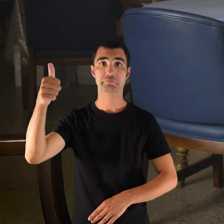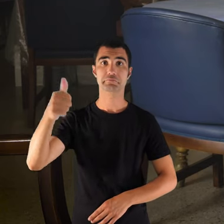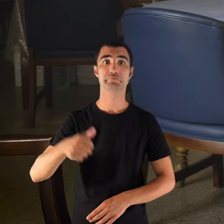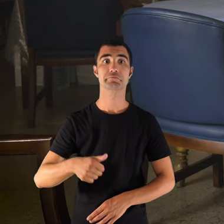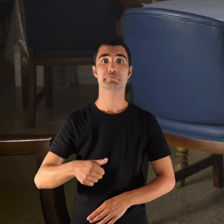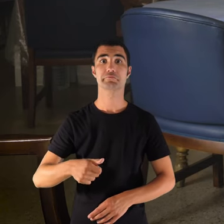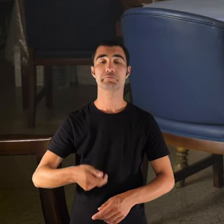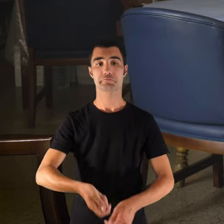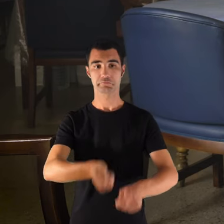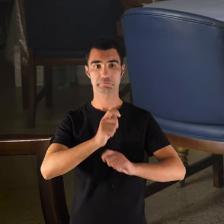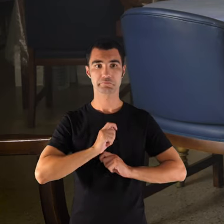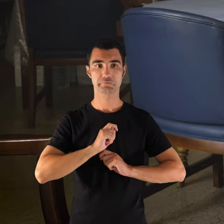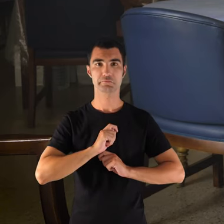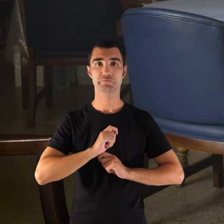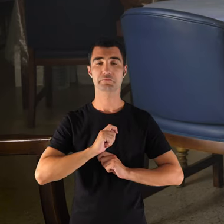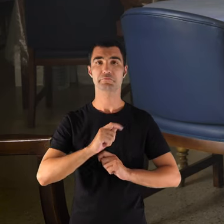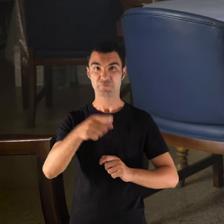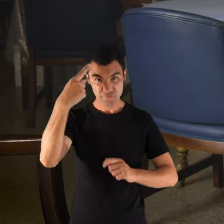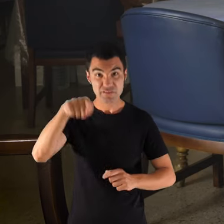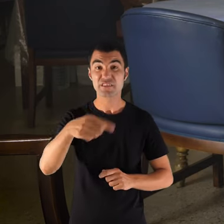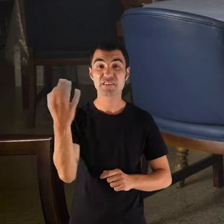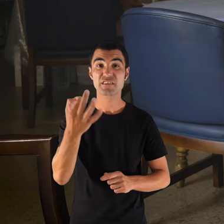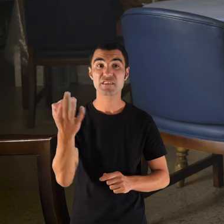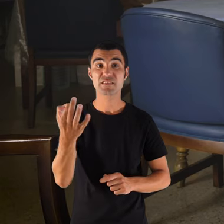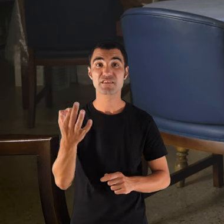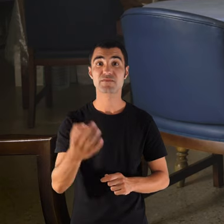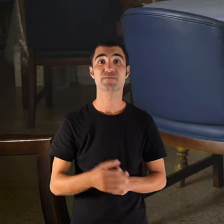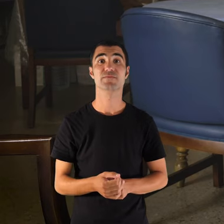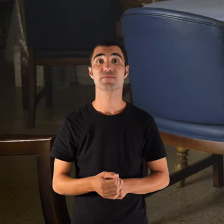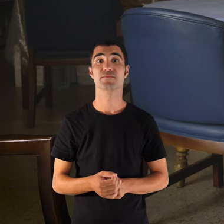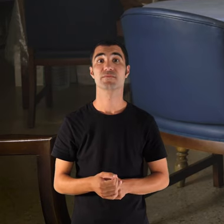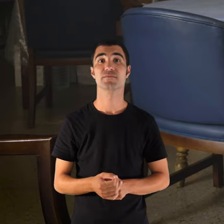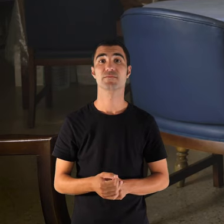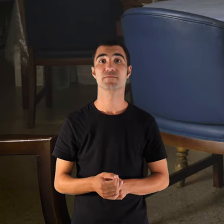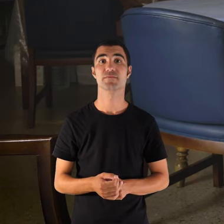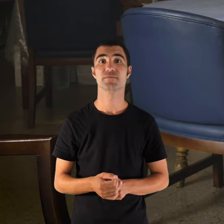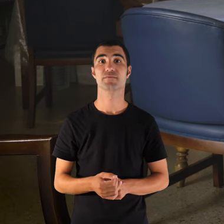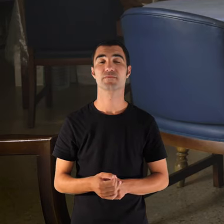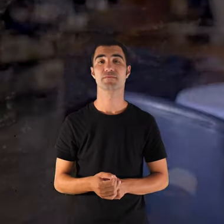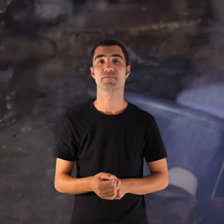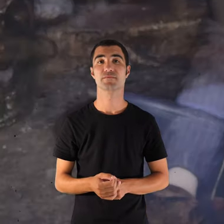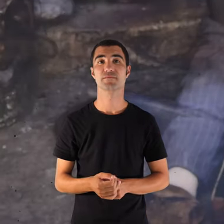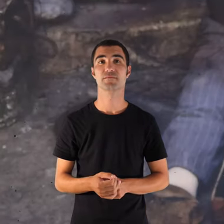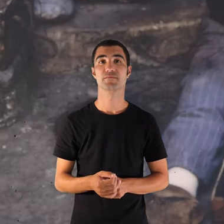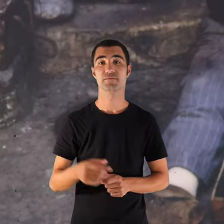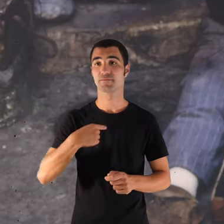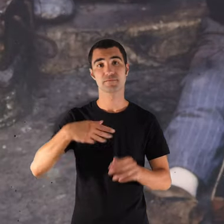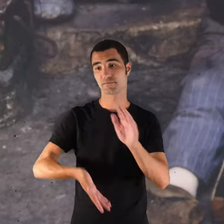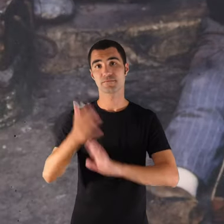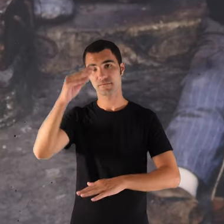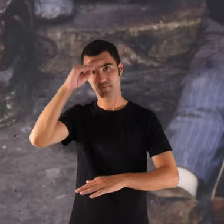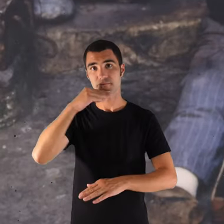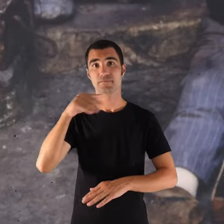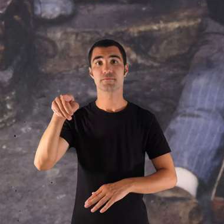un país de rens, que són rens. I no, entre a fugar amb mon pare,